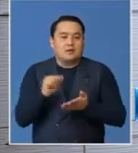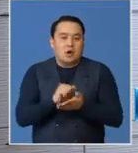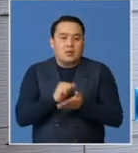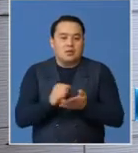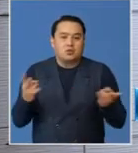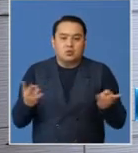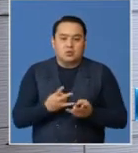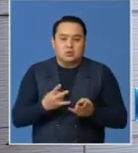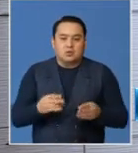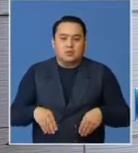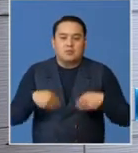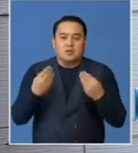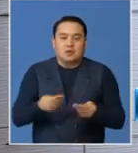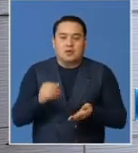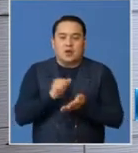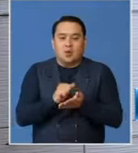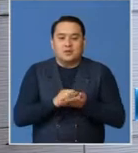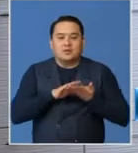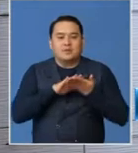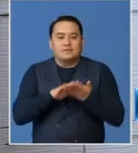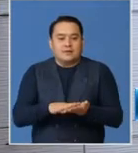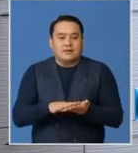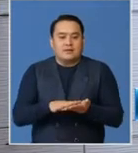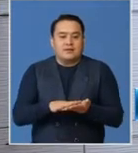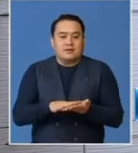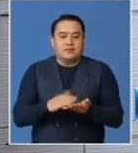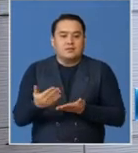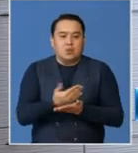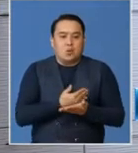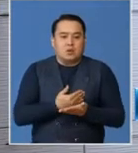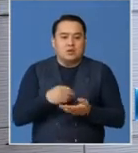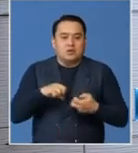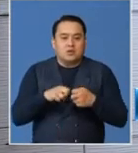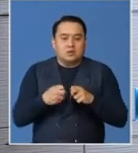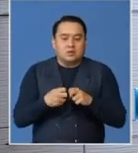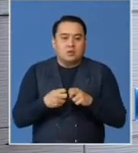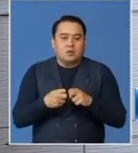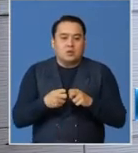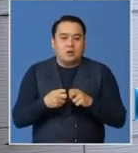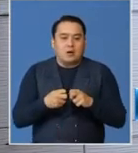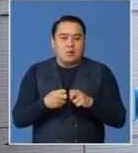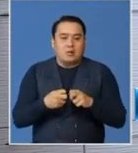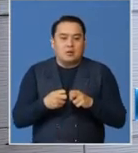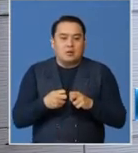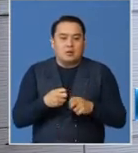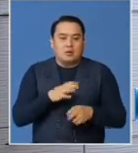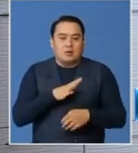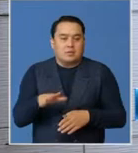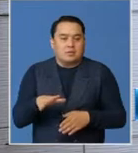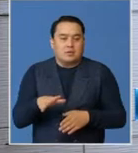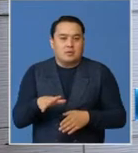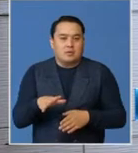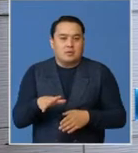в общем, подала документы. В плане сбора документов именно для получения квартиры это не проблематично